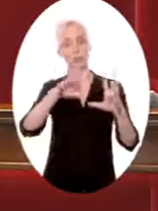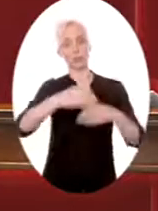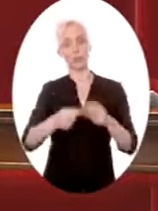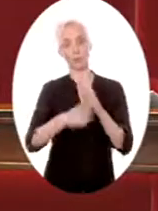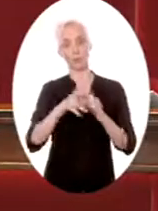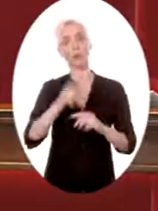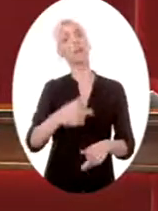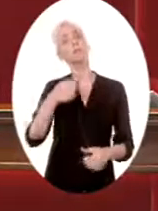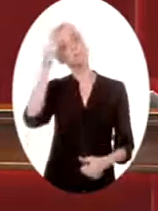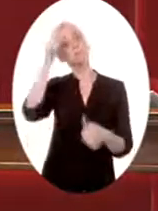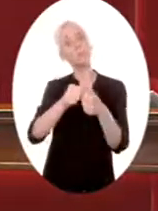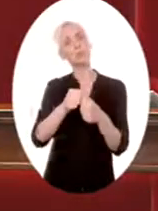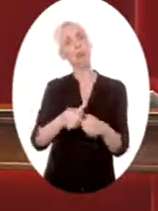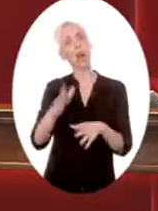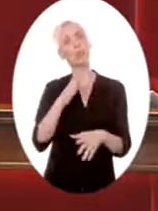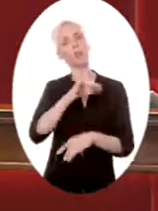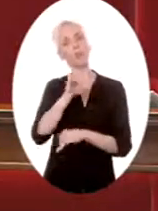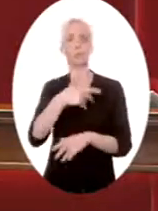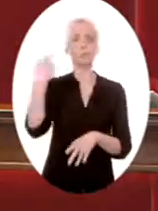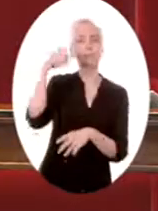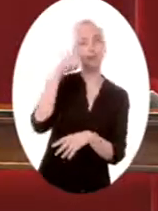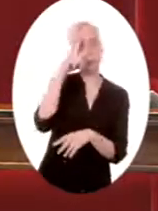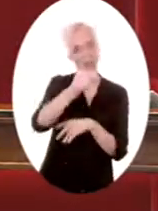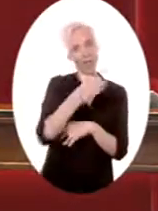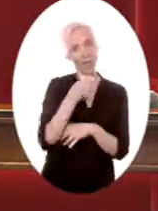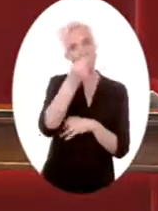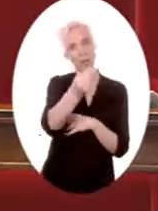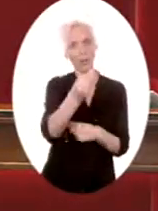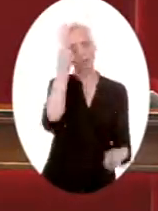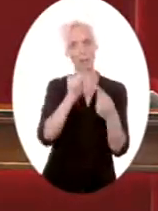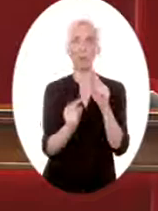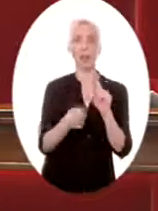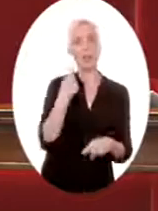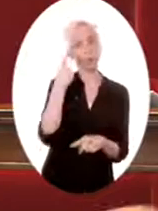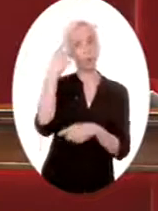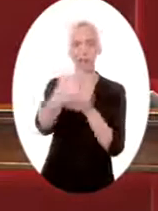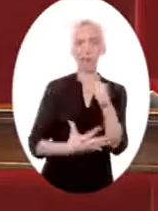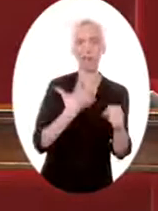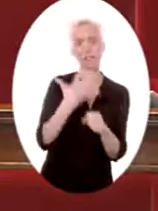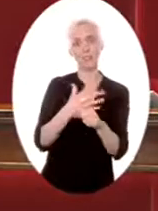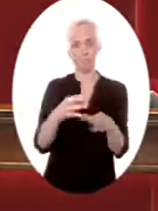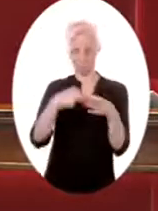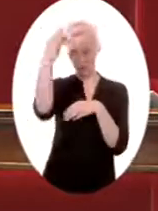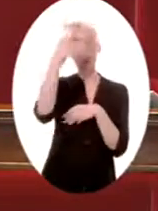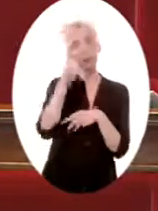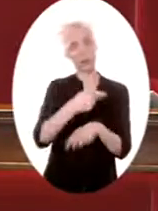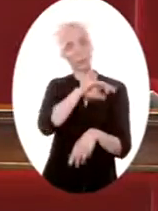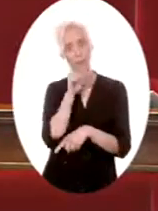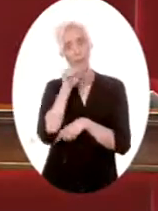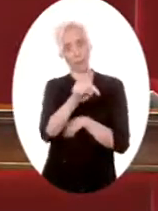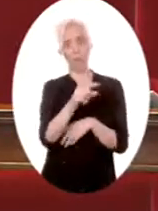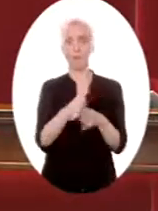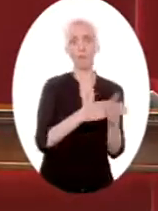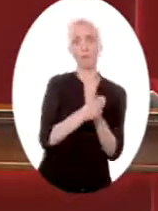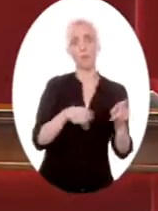Chirac qui avait fait du handicap l'un des trois grands chantiers de son quinquennat c'est donc sous son impulsion et avec le soutien